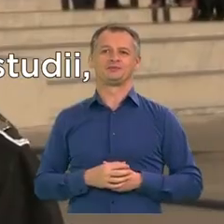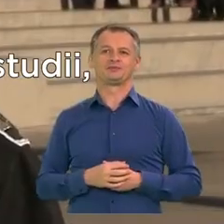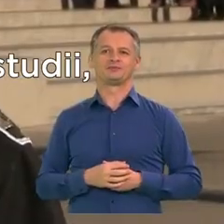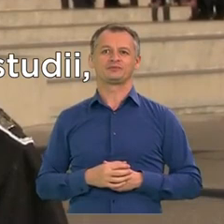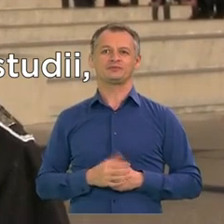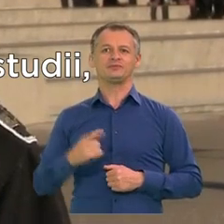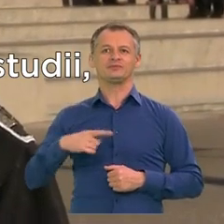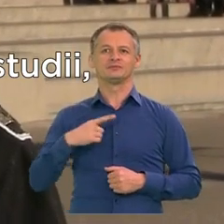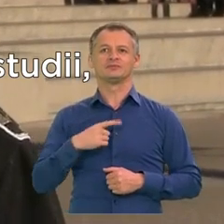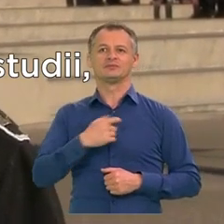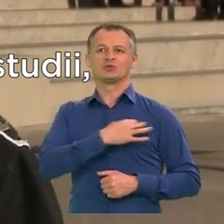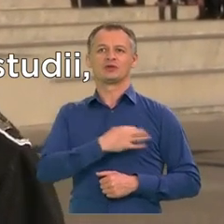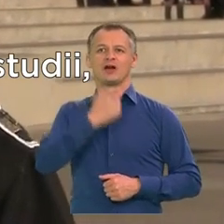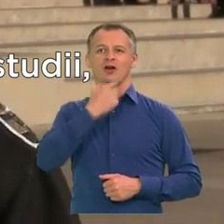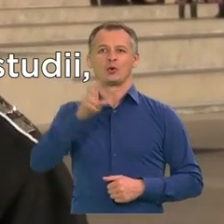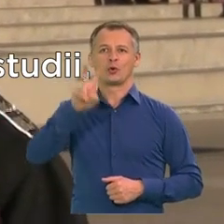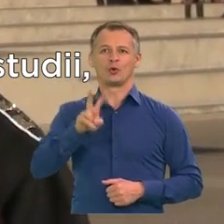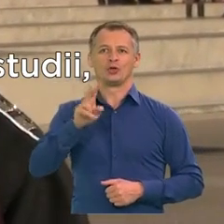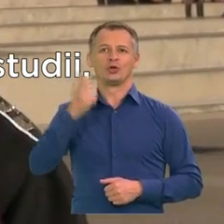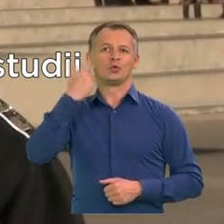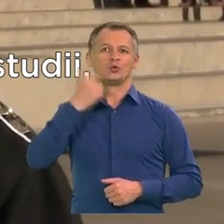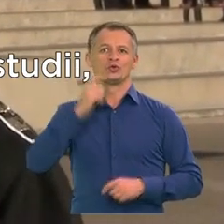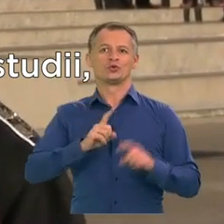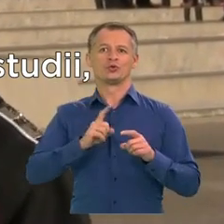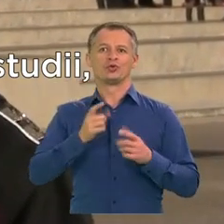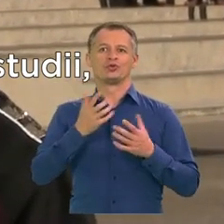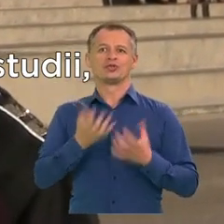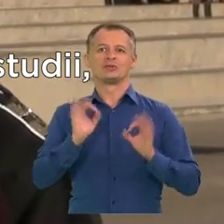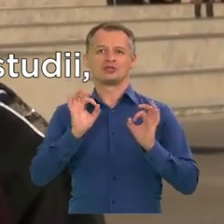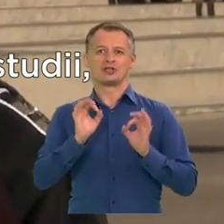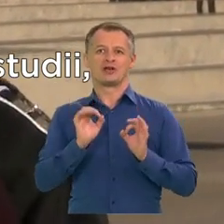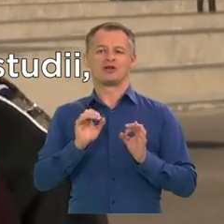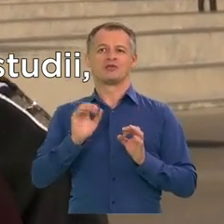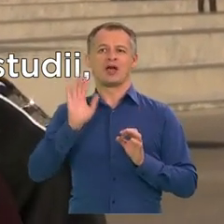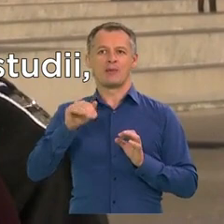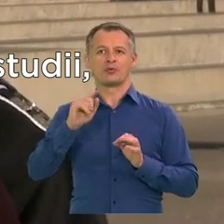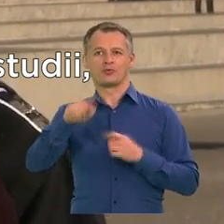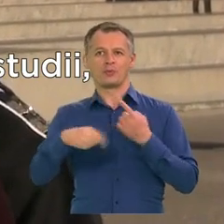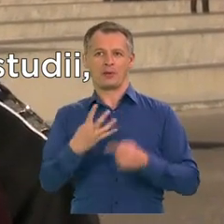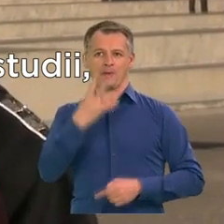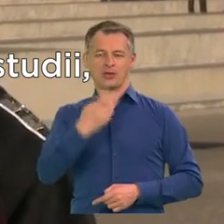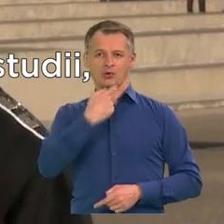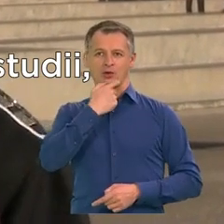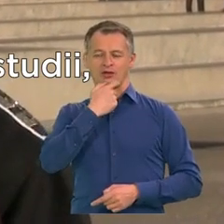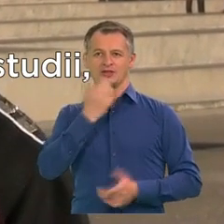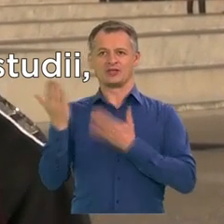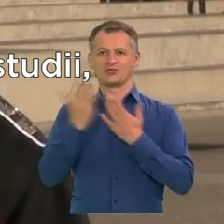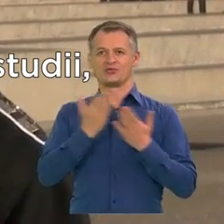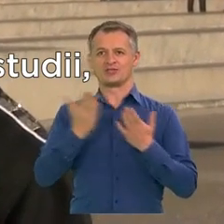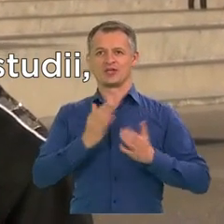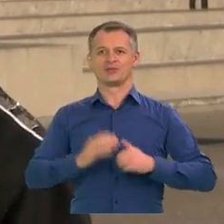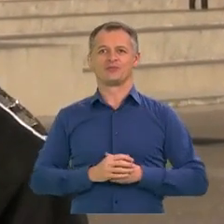I'm for second year and I'm not so sure what this will be after